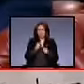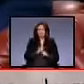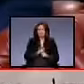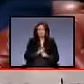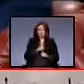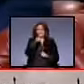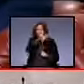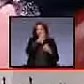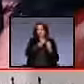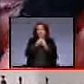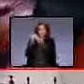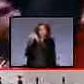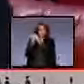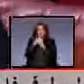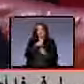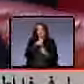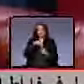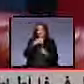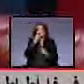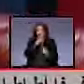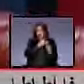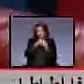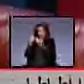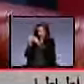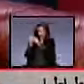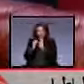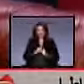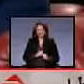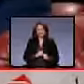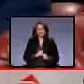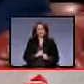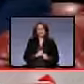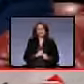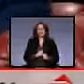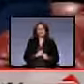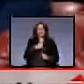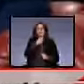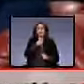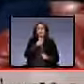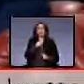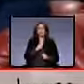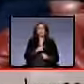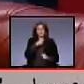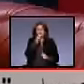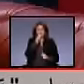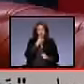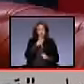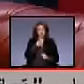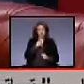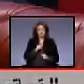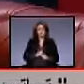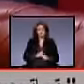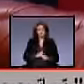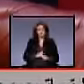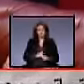انا ما عنديش. طب ما تيجوا معانا نقوم ناكل بعد. لا احنا هنروح نلوي عندنا لسه لفه النهارده بعدها حبيبي. انت اكول يعني. انا